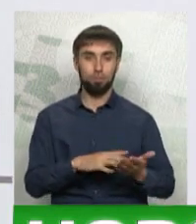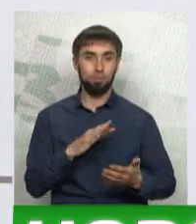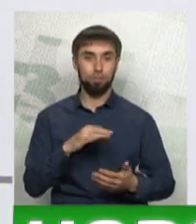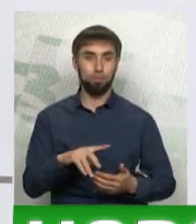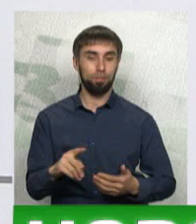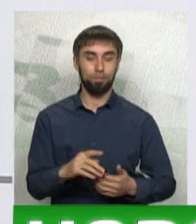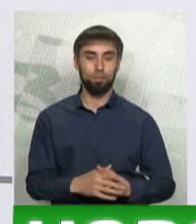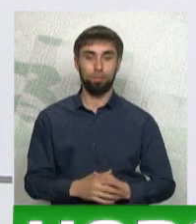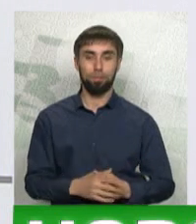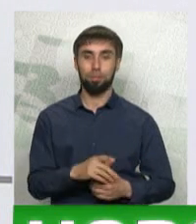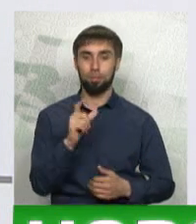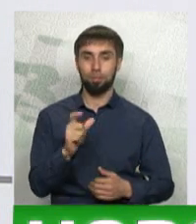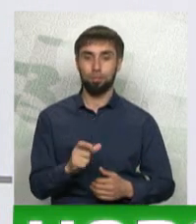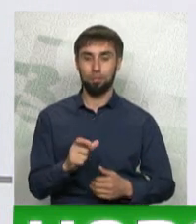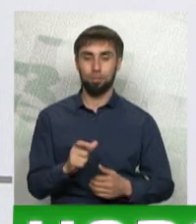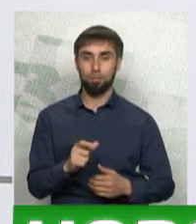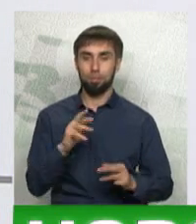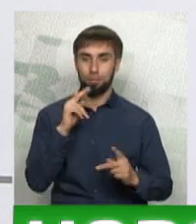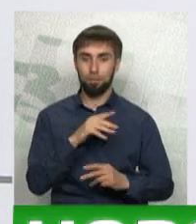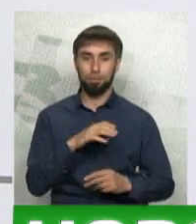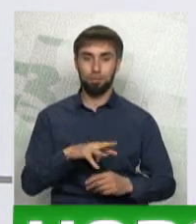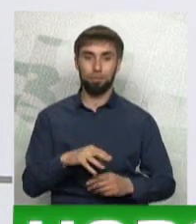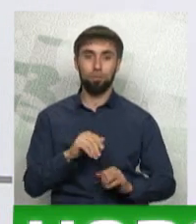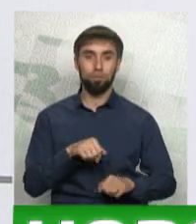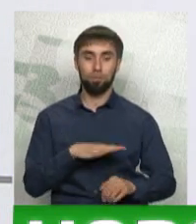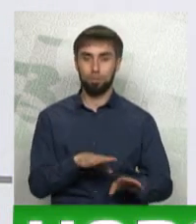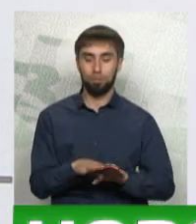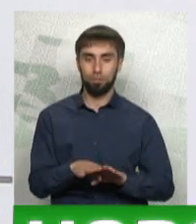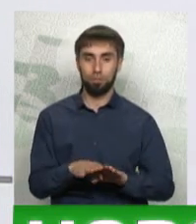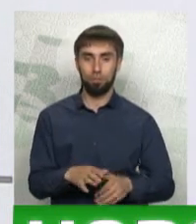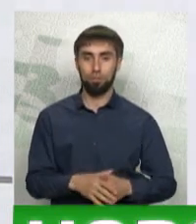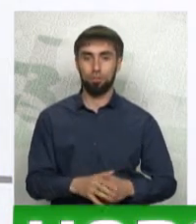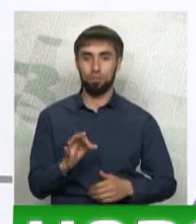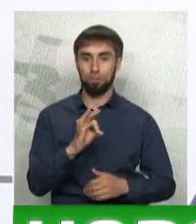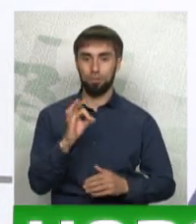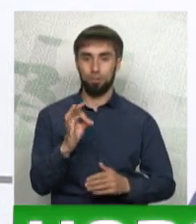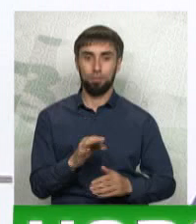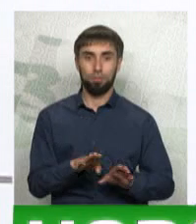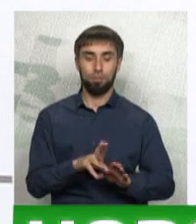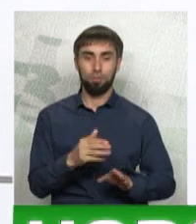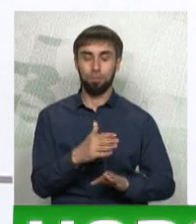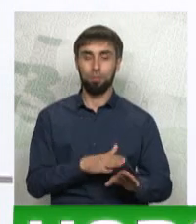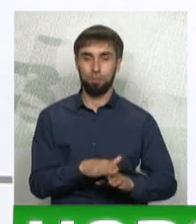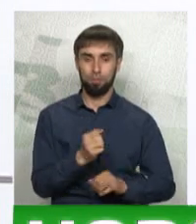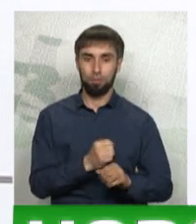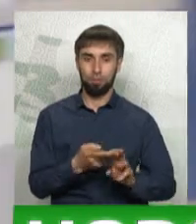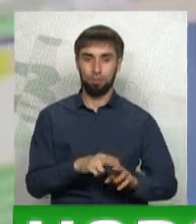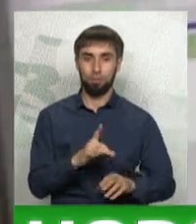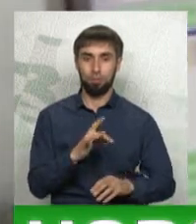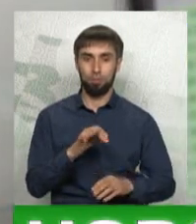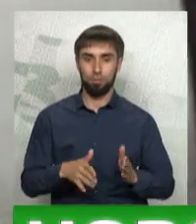что человеческая ошибка там, ну, равна 0%, так как его полностью делает вот этот